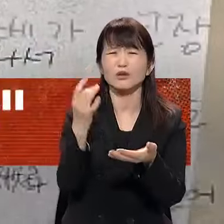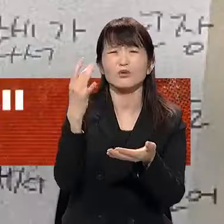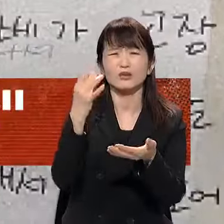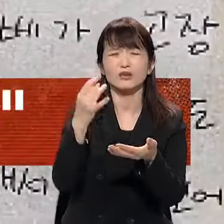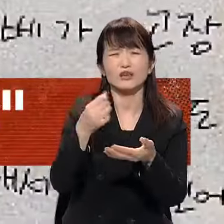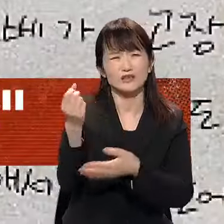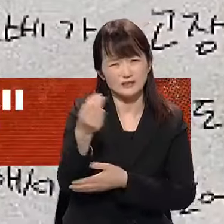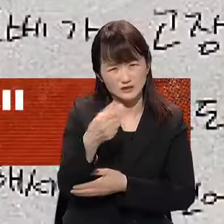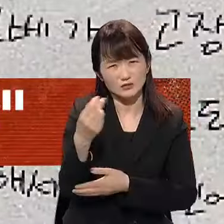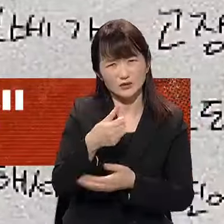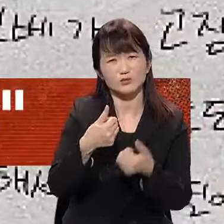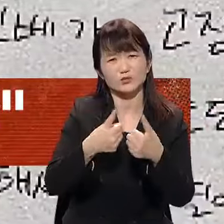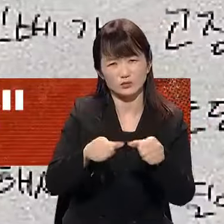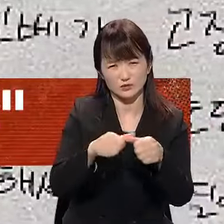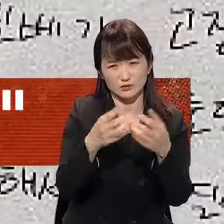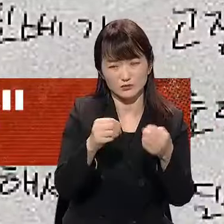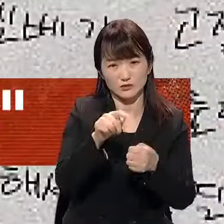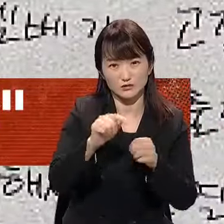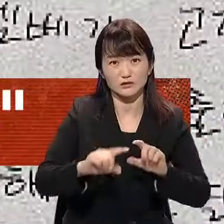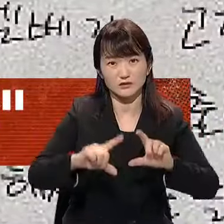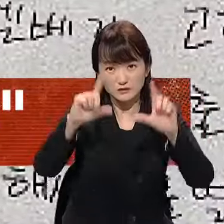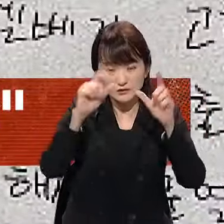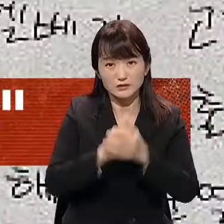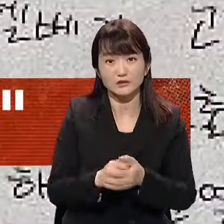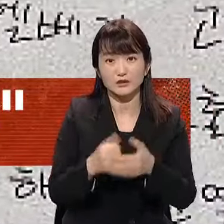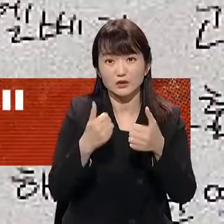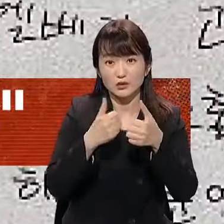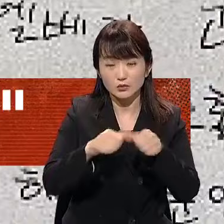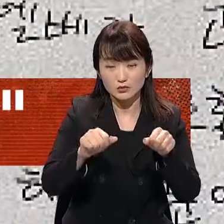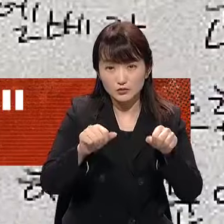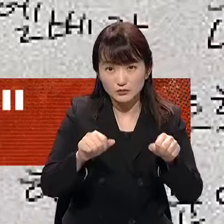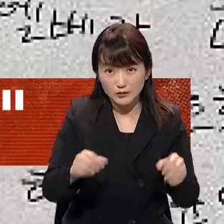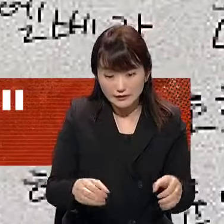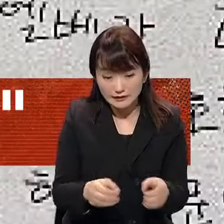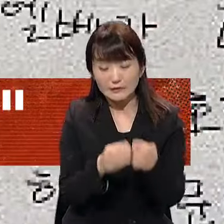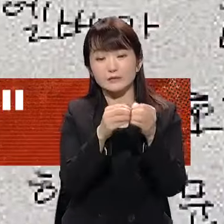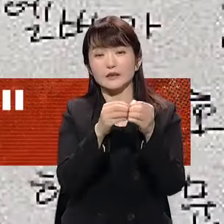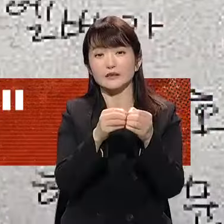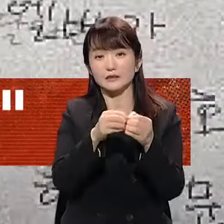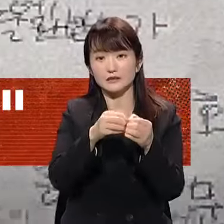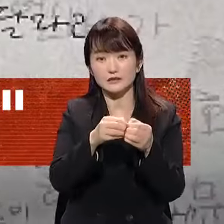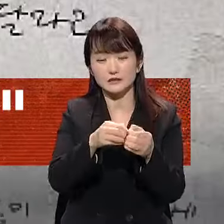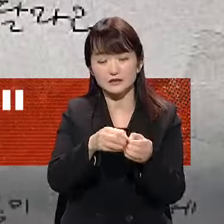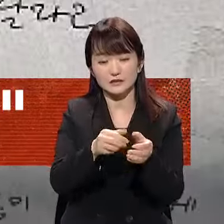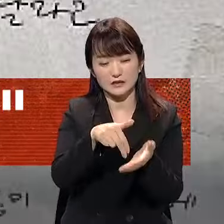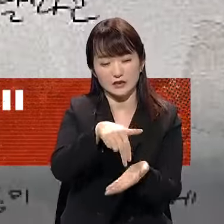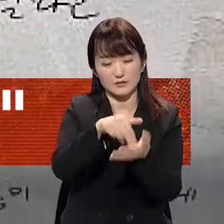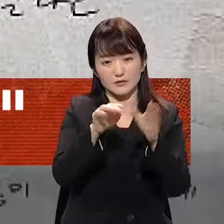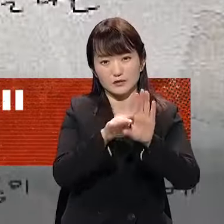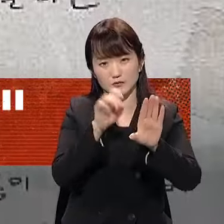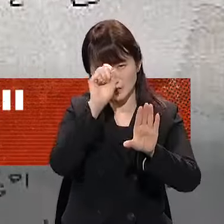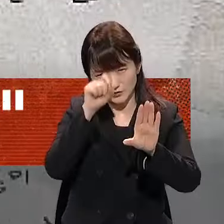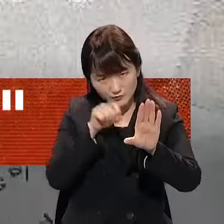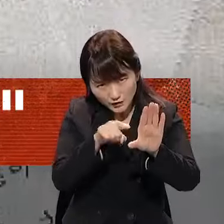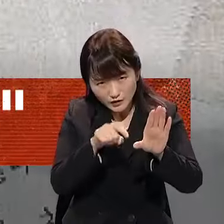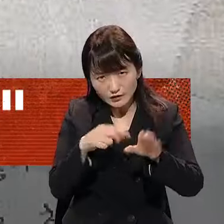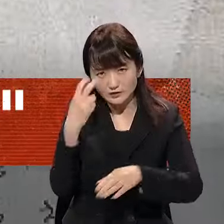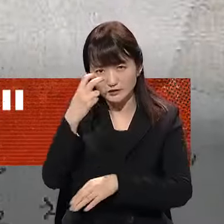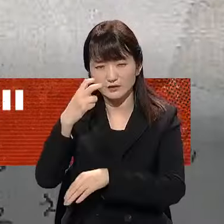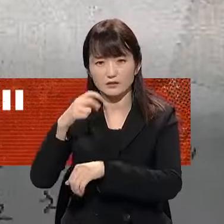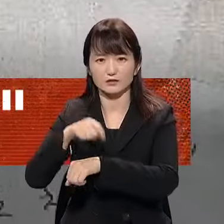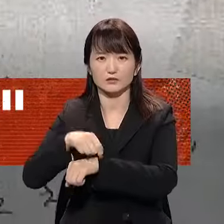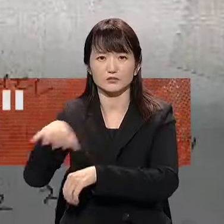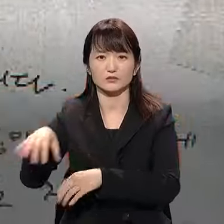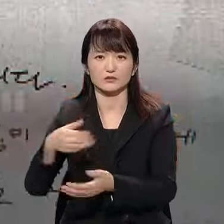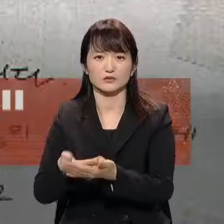잔고장이 많았다 하필 그날 고장난 타이밍에 발로 찬 거다라고 반박을 했습니다 관리소에서 수리비 780만 원을